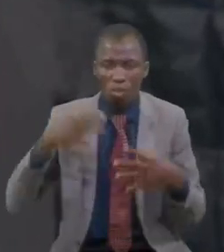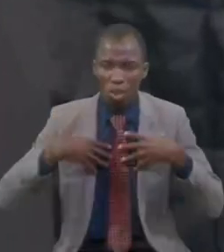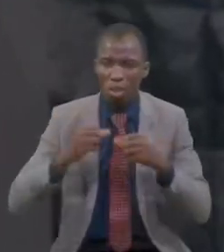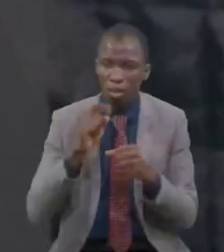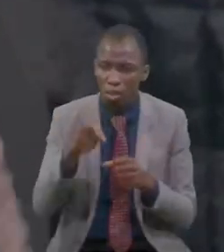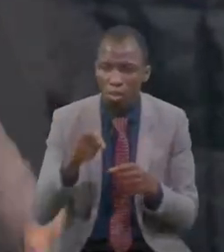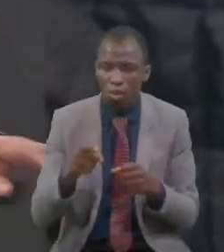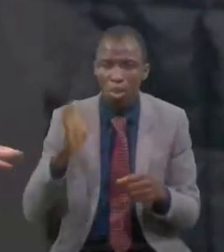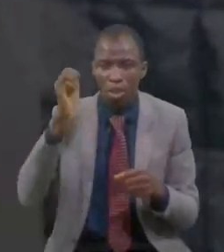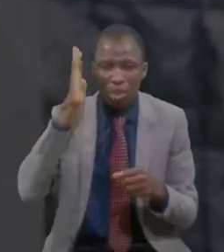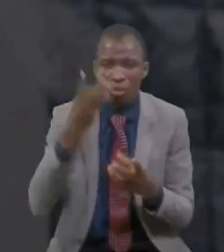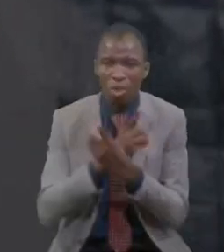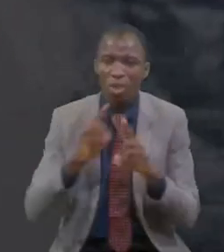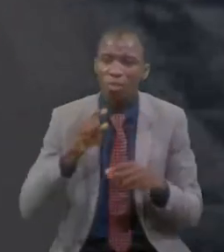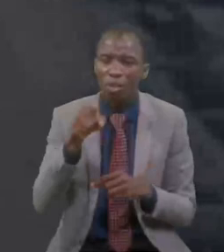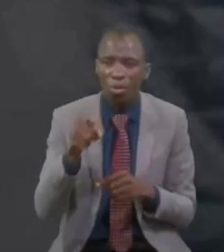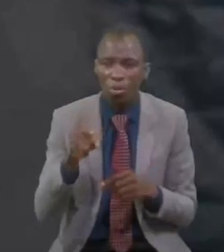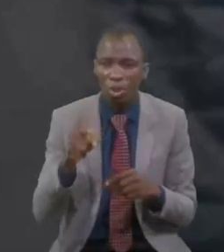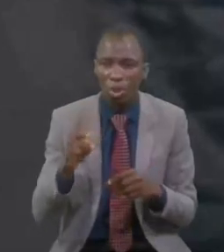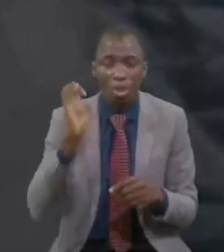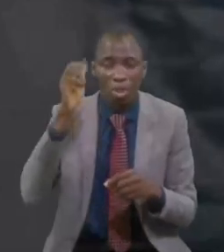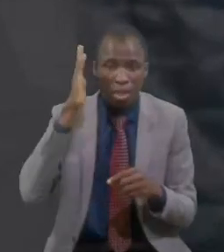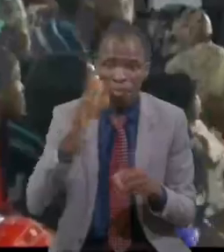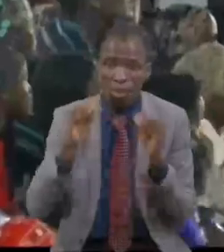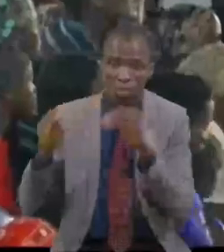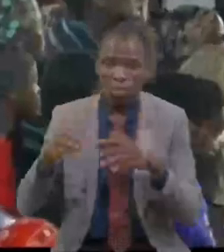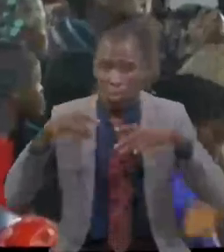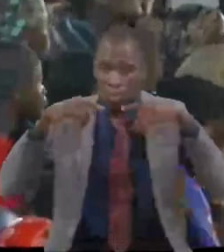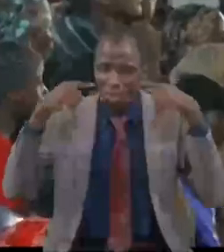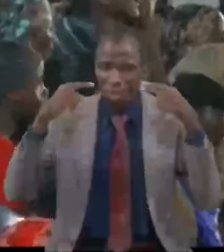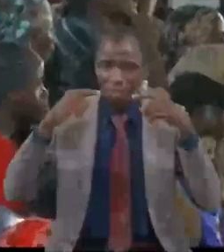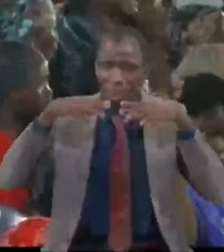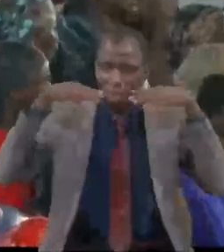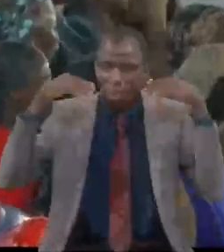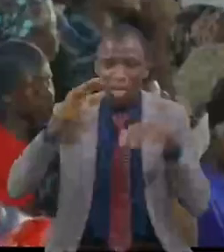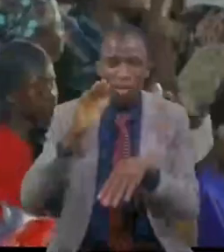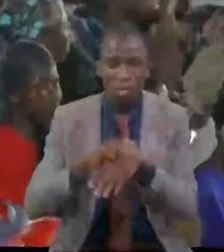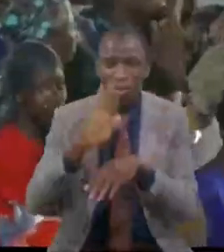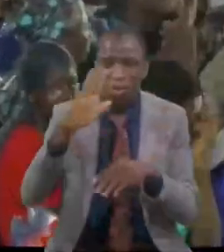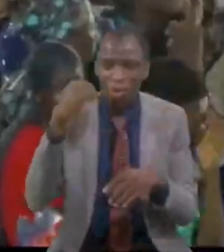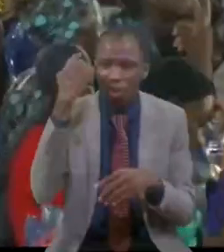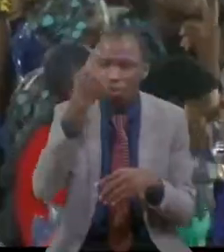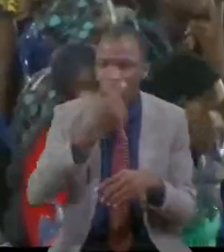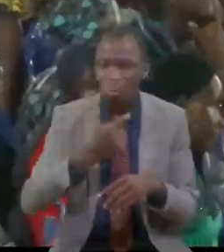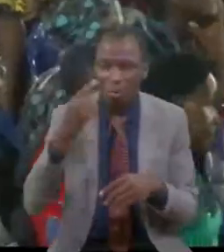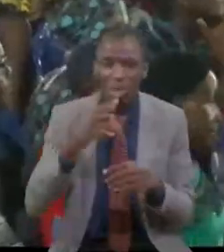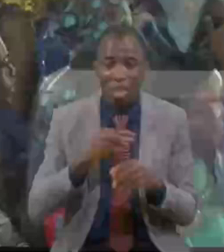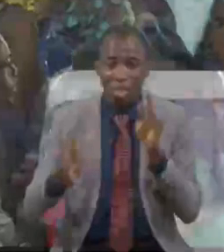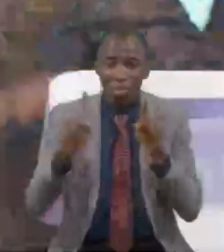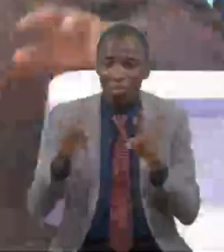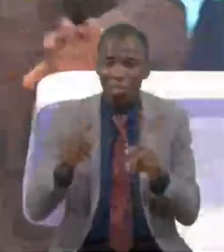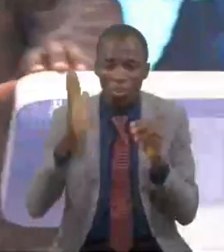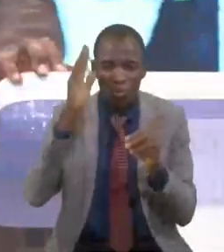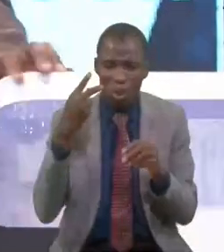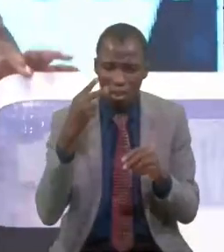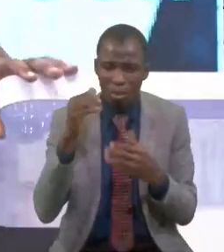guérira il vous délivrera il mettra un souris à votre visage et les gens qui vous